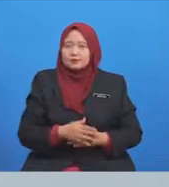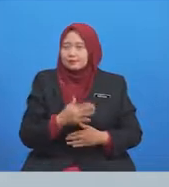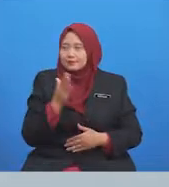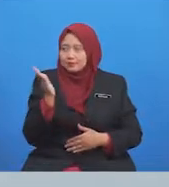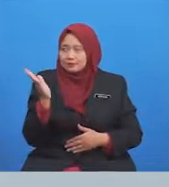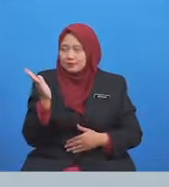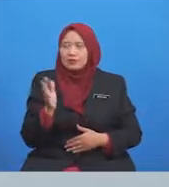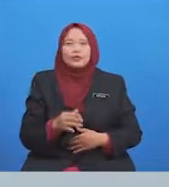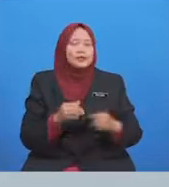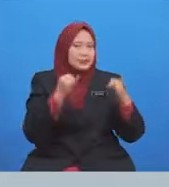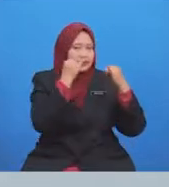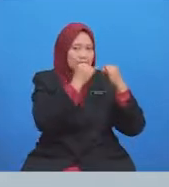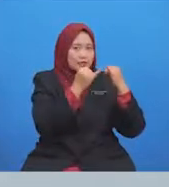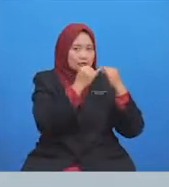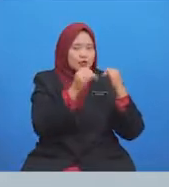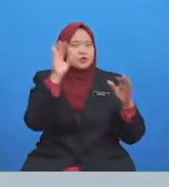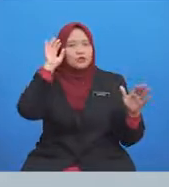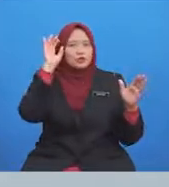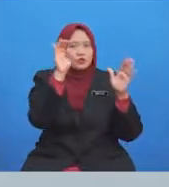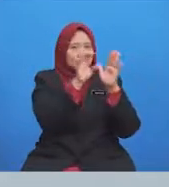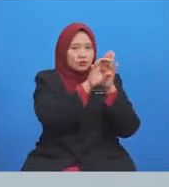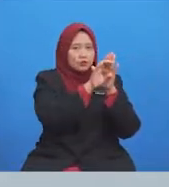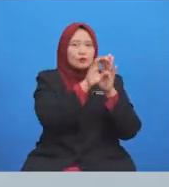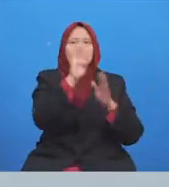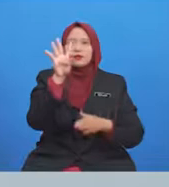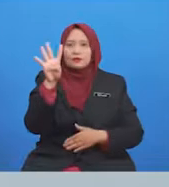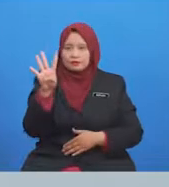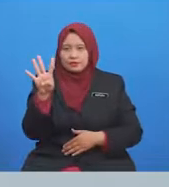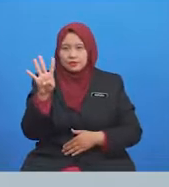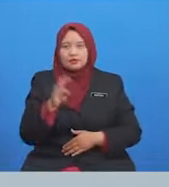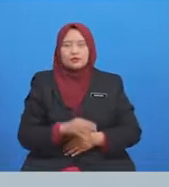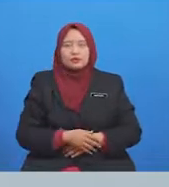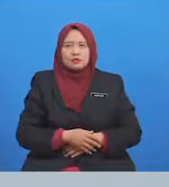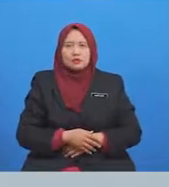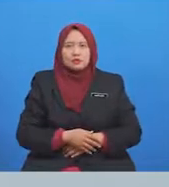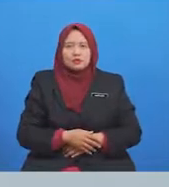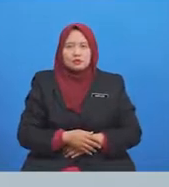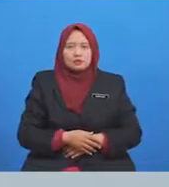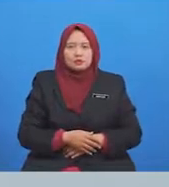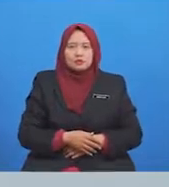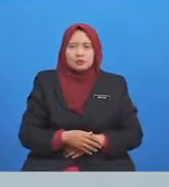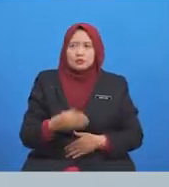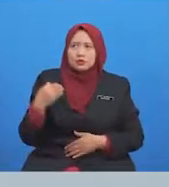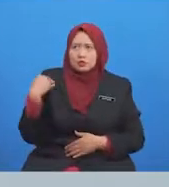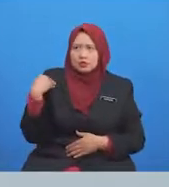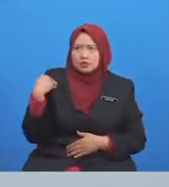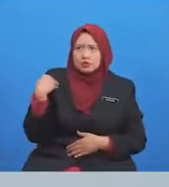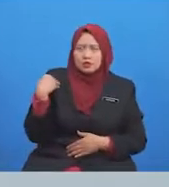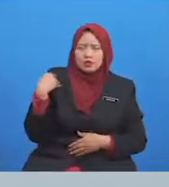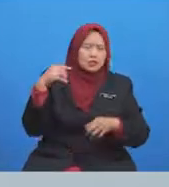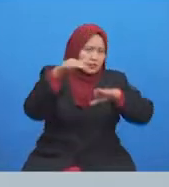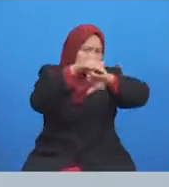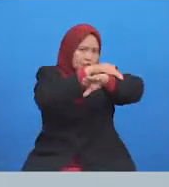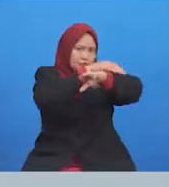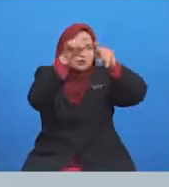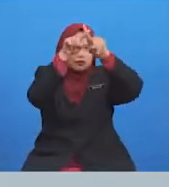Dan akhir sekali, contoh yang keempat. Adakah sisi 4 ini merupakan sisi